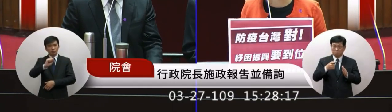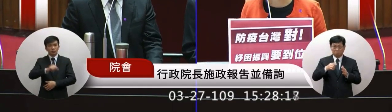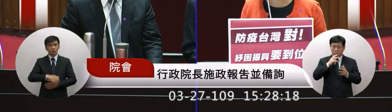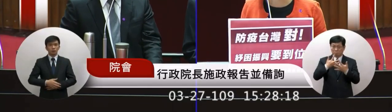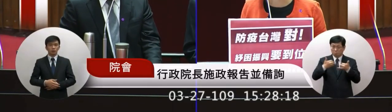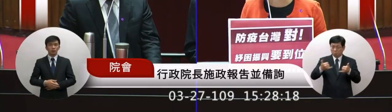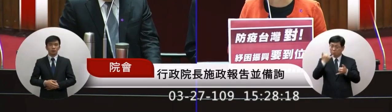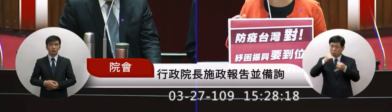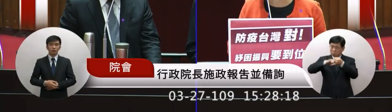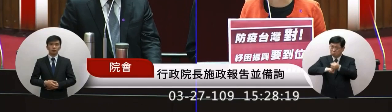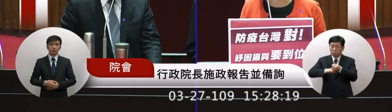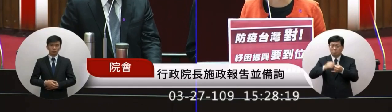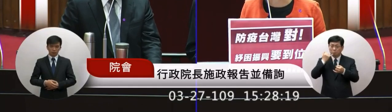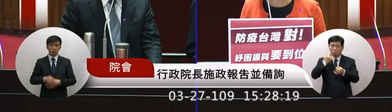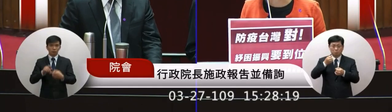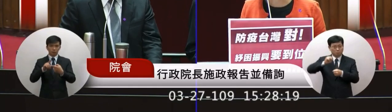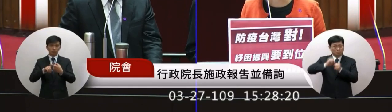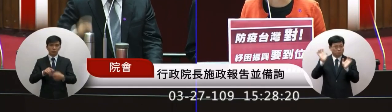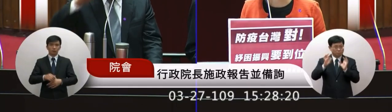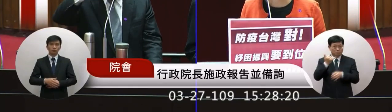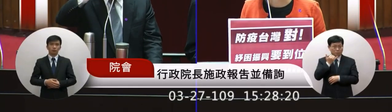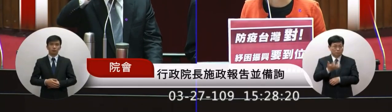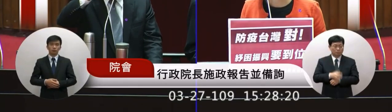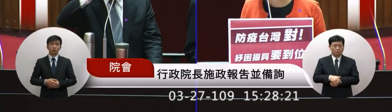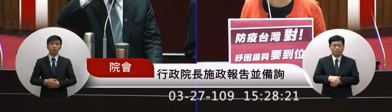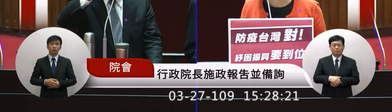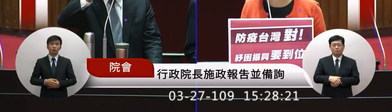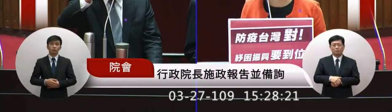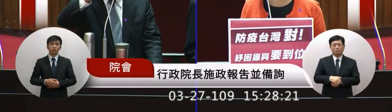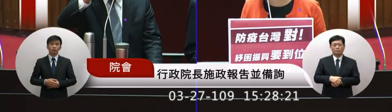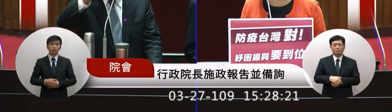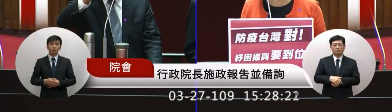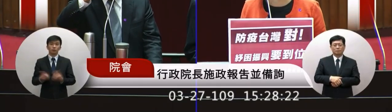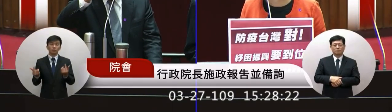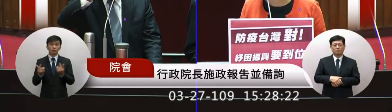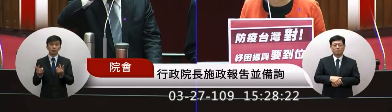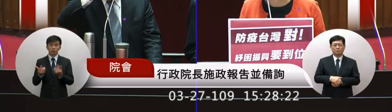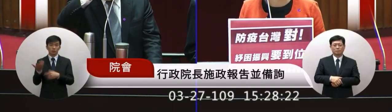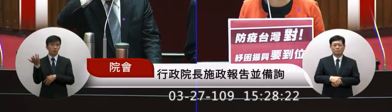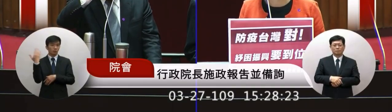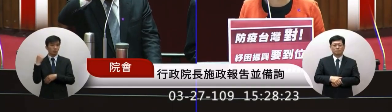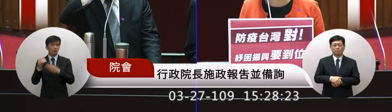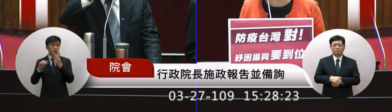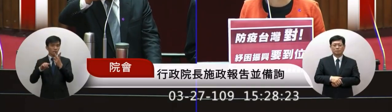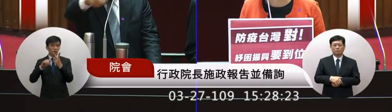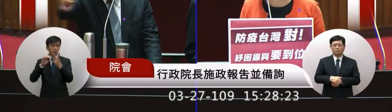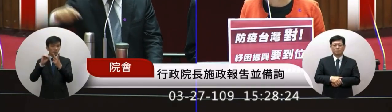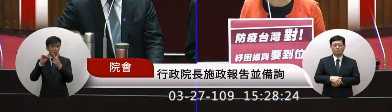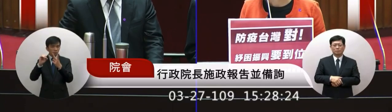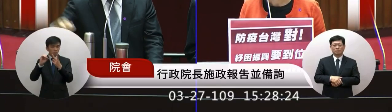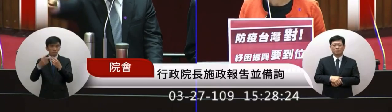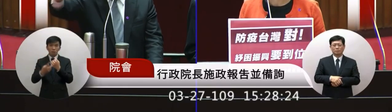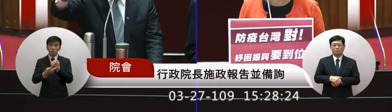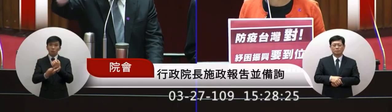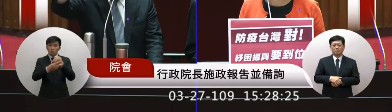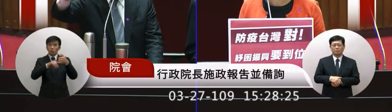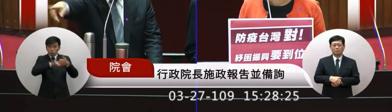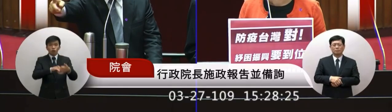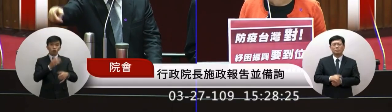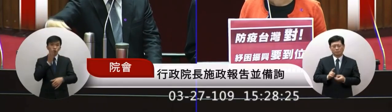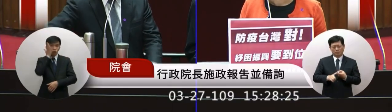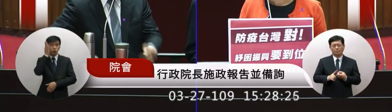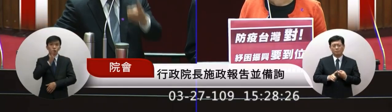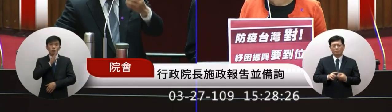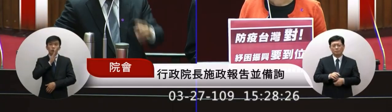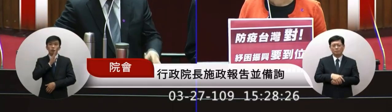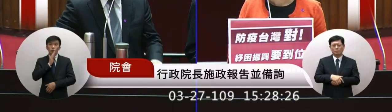预购也可以开放儿童口罩。 你看进二点零哦， 第二轮的给作顺的，你看你进，一